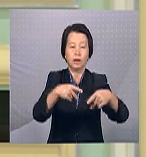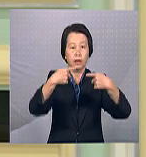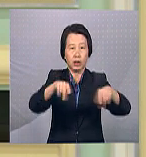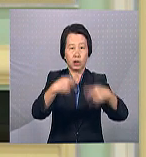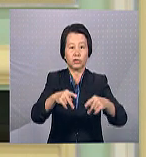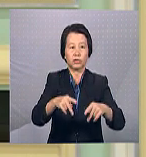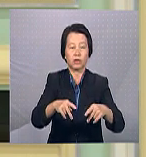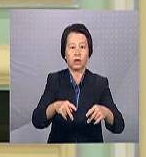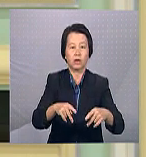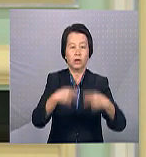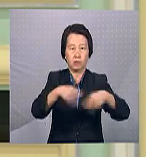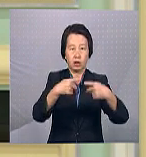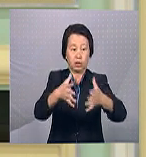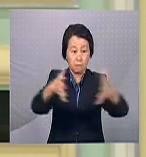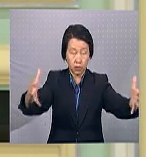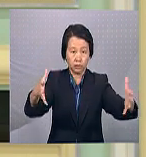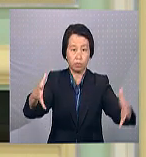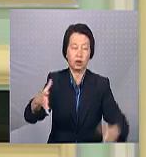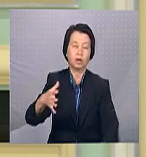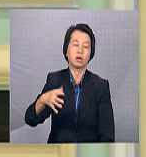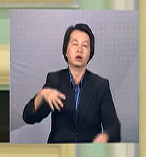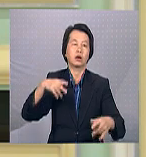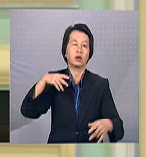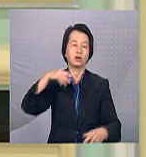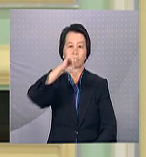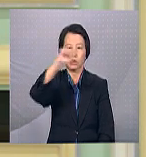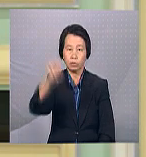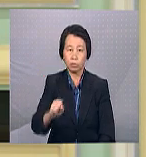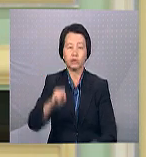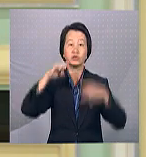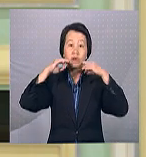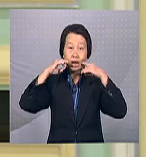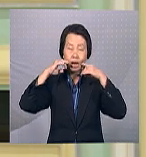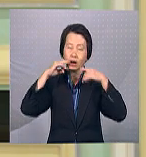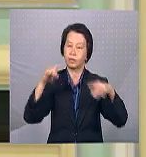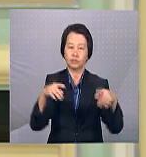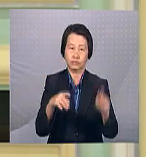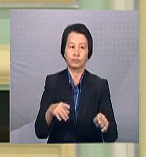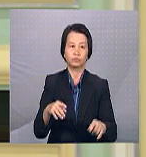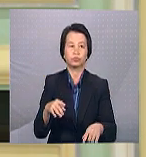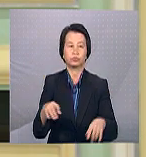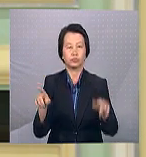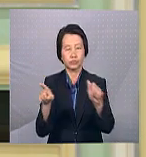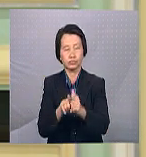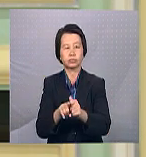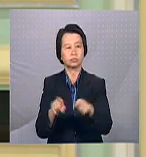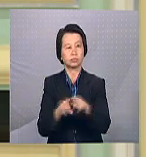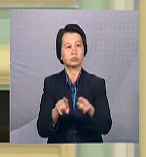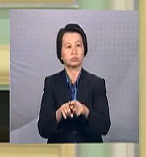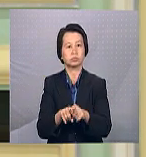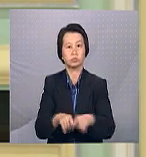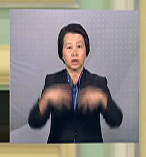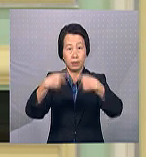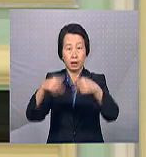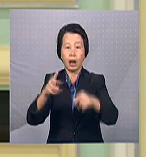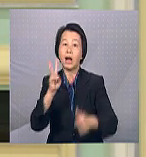di pasar Borong Selayang dan juga Pasar Basah Selayang. Isu yang sama juga sebelum itu dibangkitkan apabila pasar